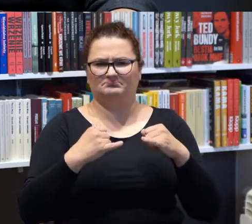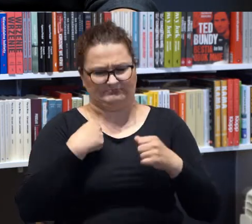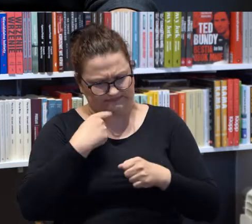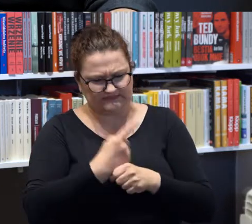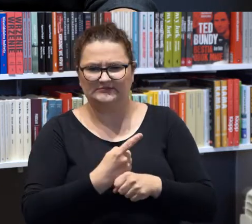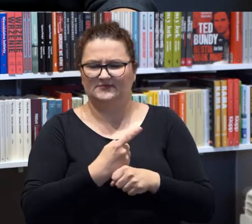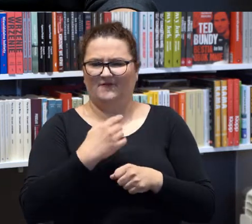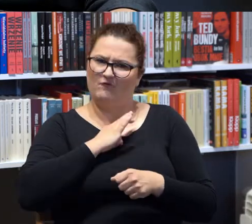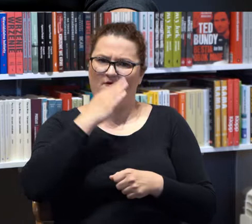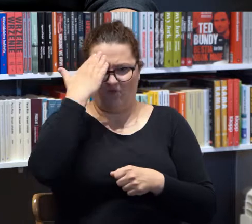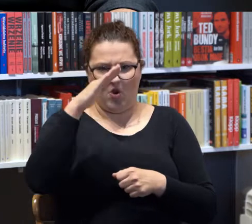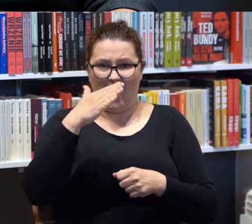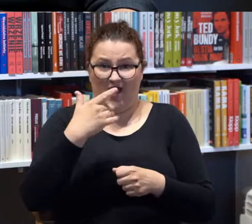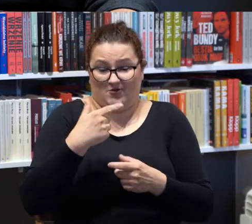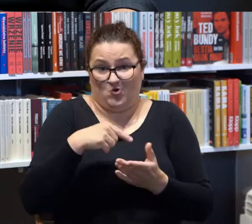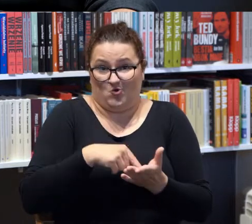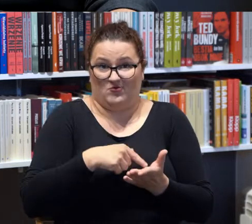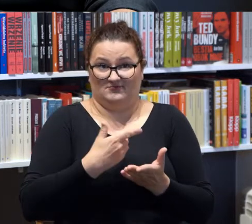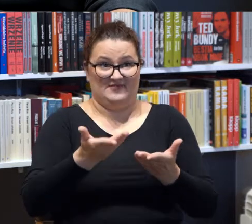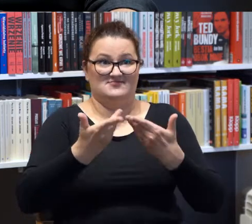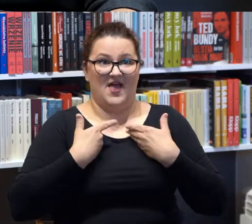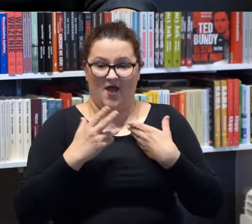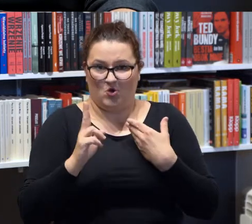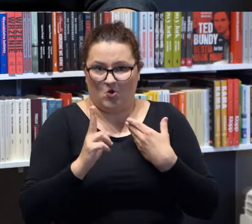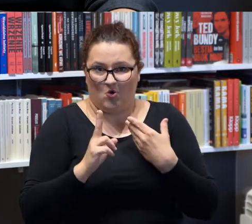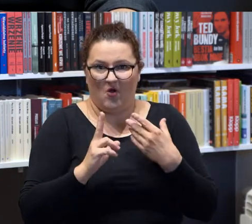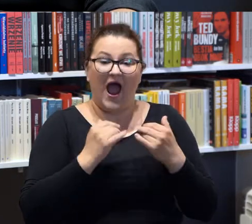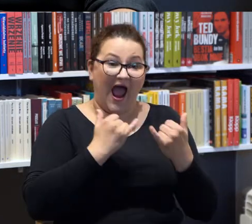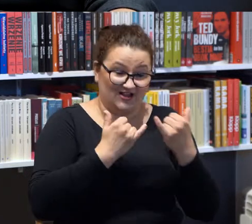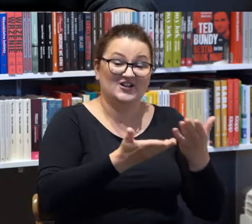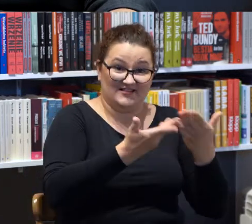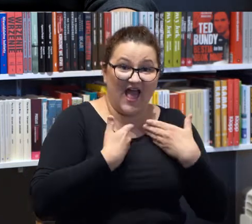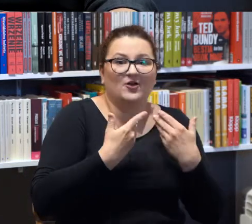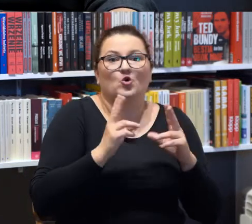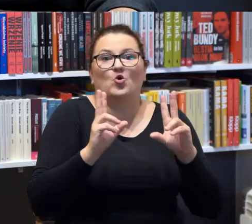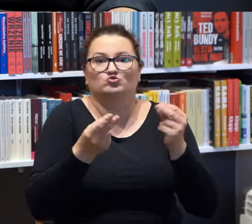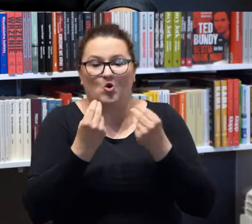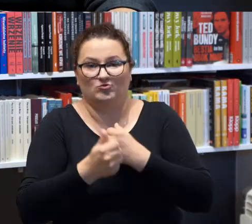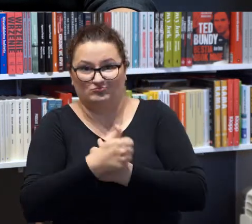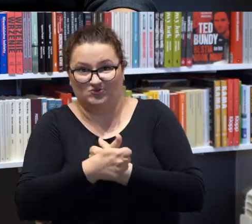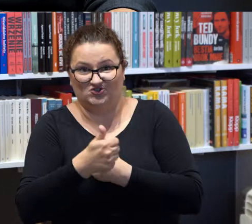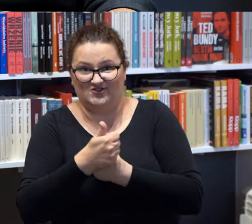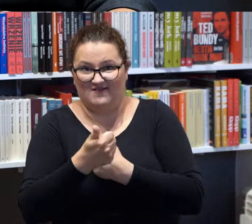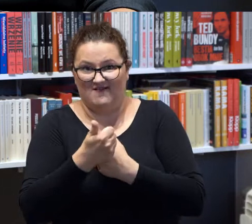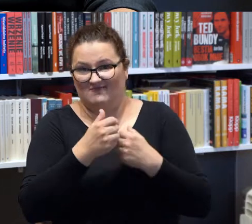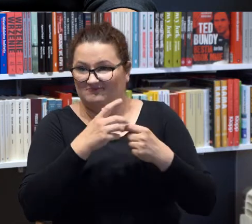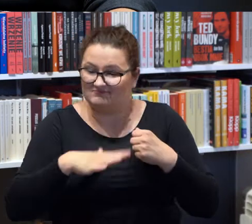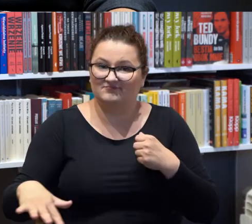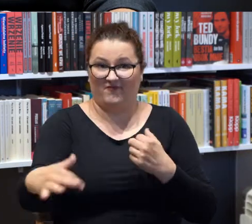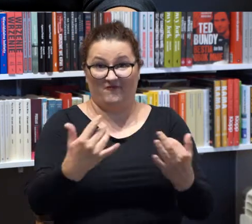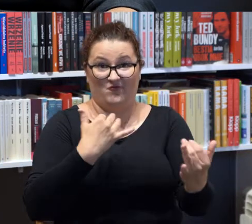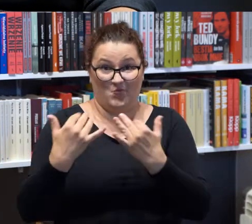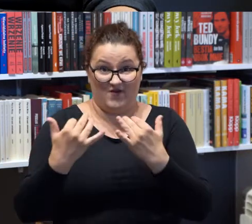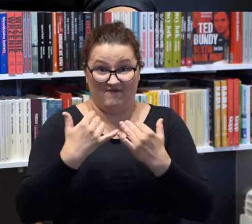jeżeli jest umiejętnością, to na ile zależy od kontekstu? A jeżeli zależy od kontekstu, to na ile my mamy w ogóle wpływ na